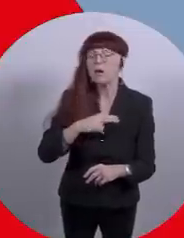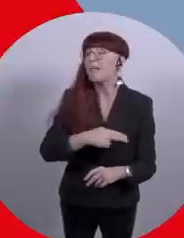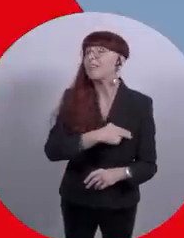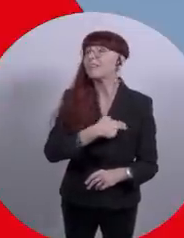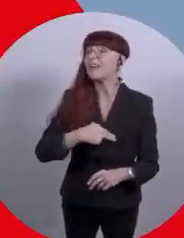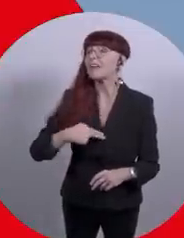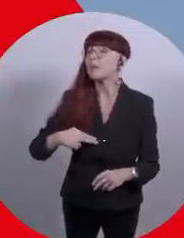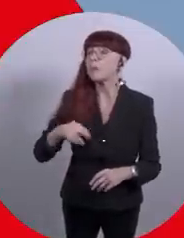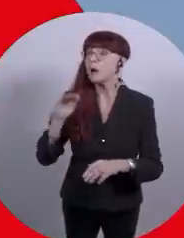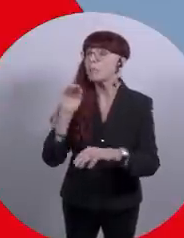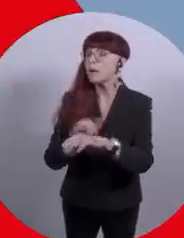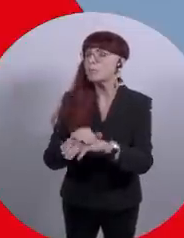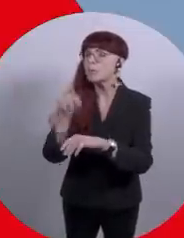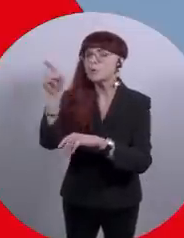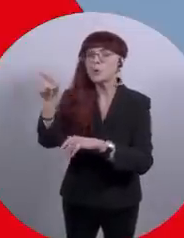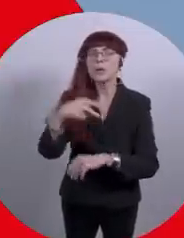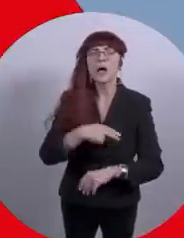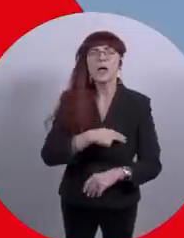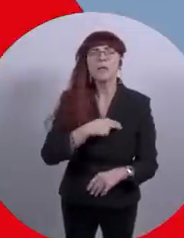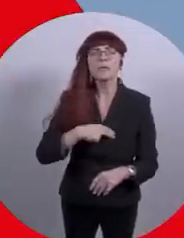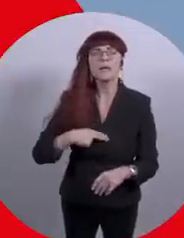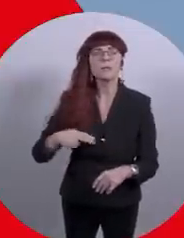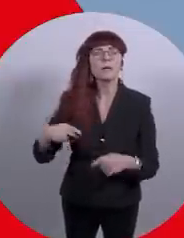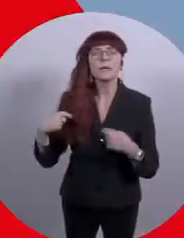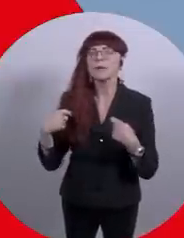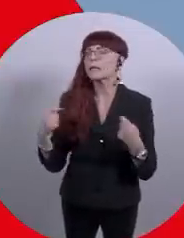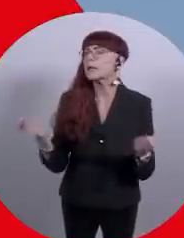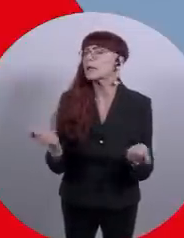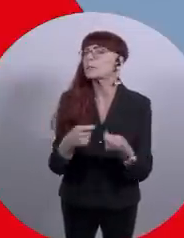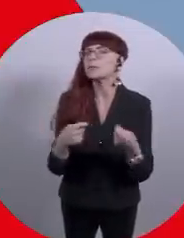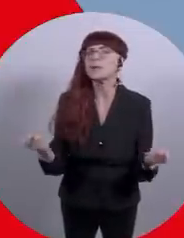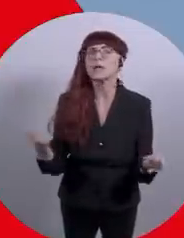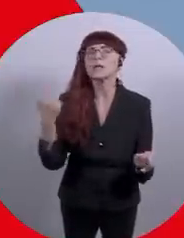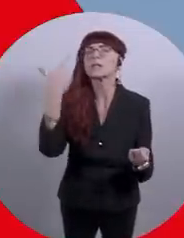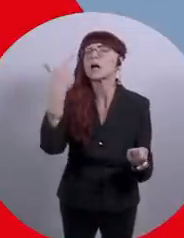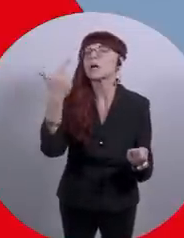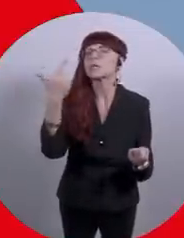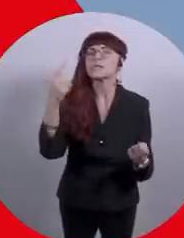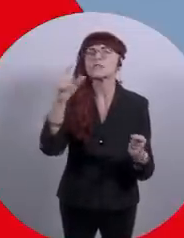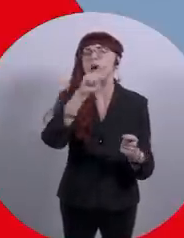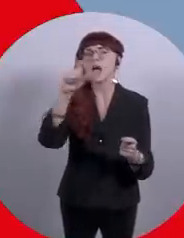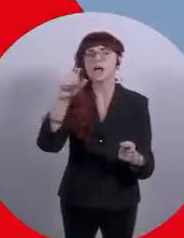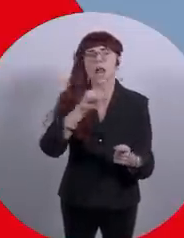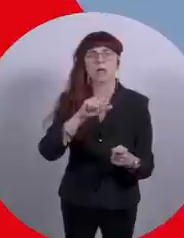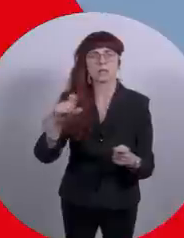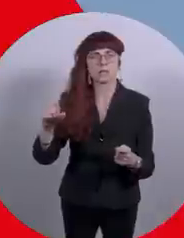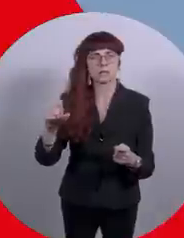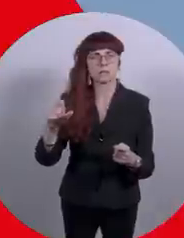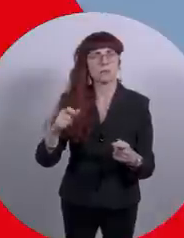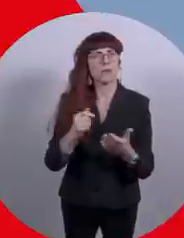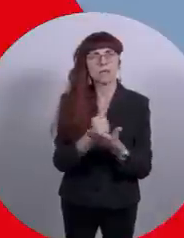es gibt in Dänemark keine zwei Katzen Medizin es gibt keine Wahlarzt Landschaft